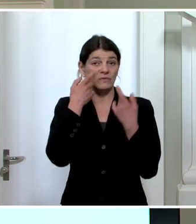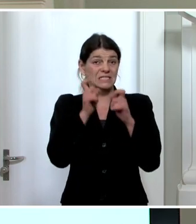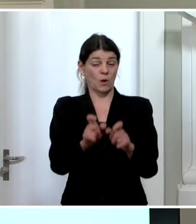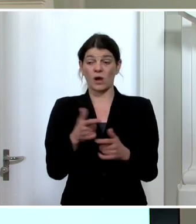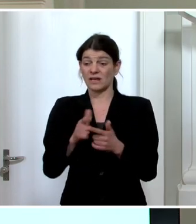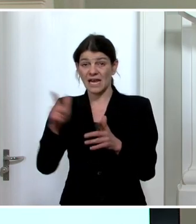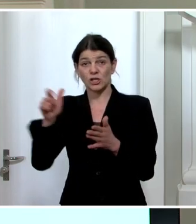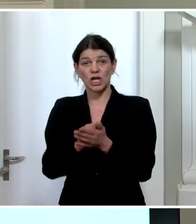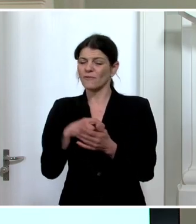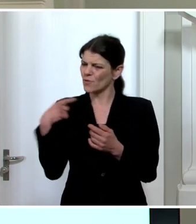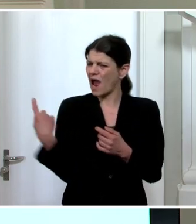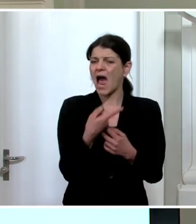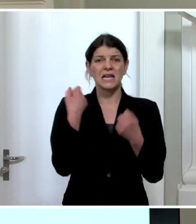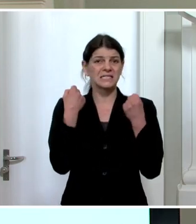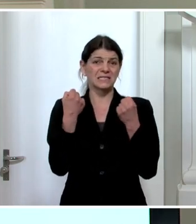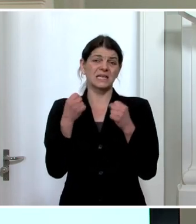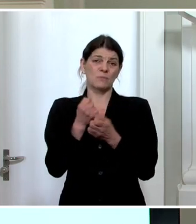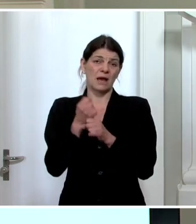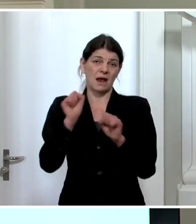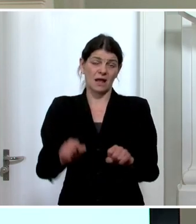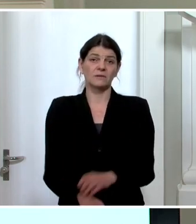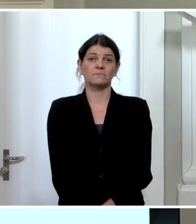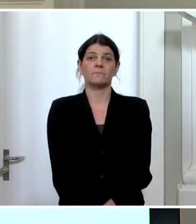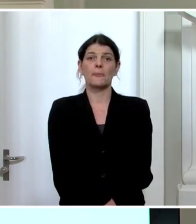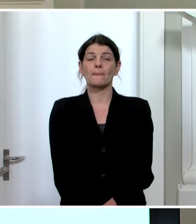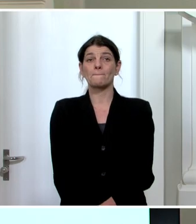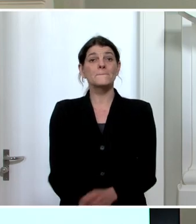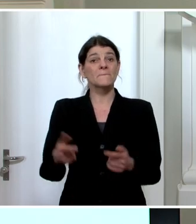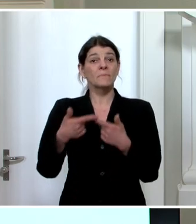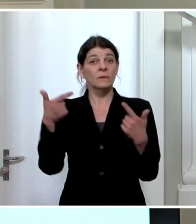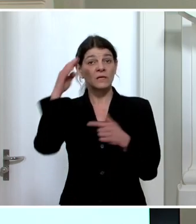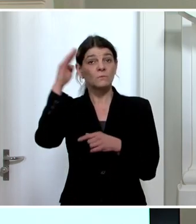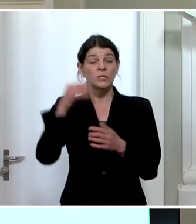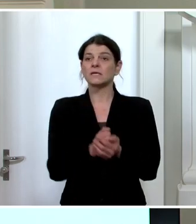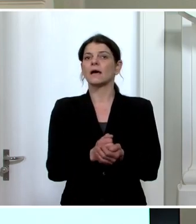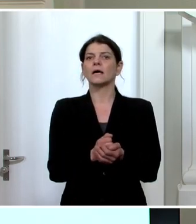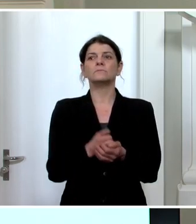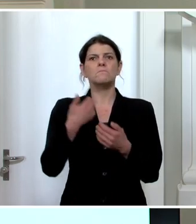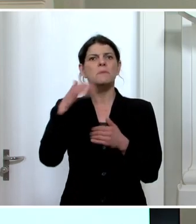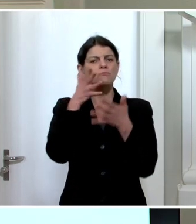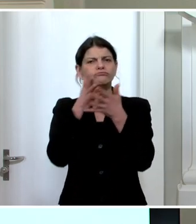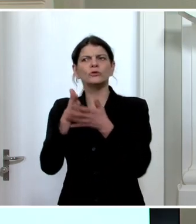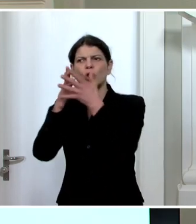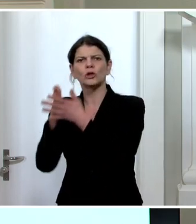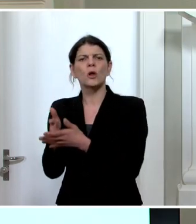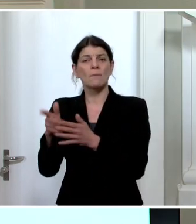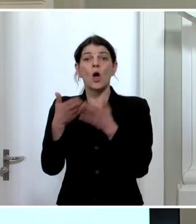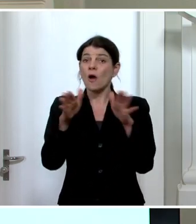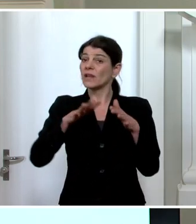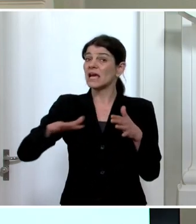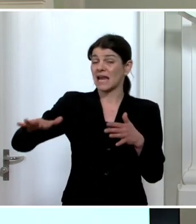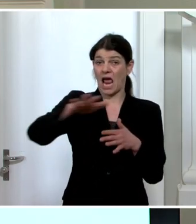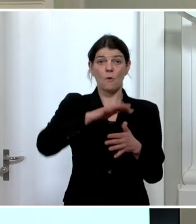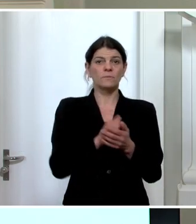für alle sichern können. Die Landespolizei ist verstärkt mit Patrouillen im öffentlichen Raum